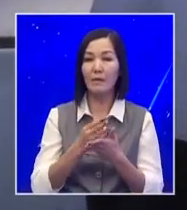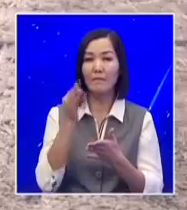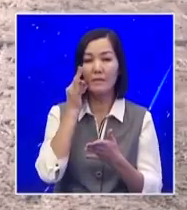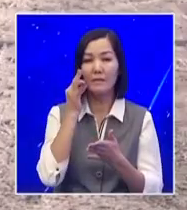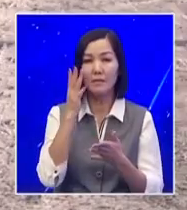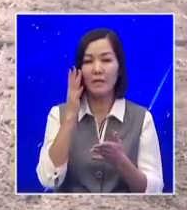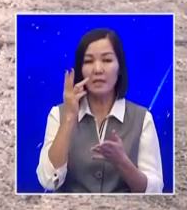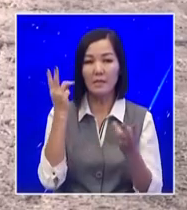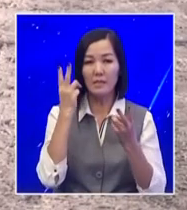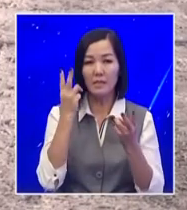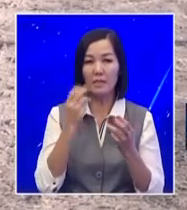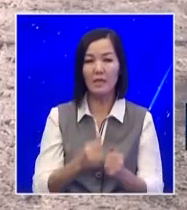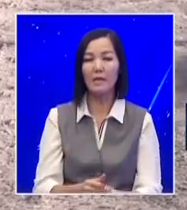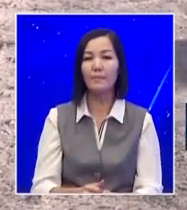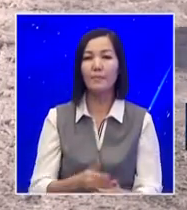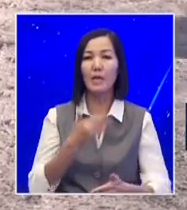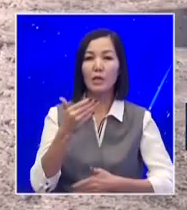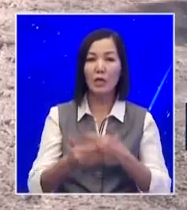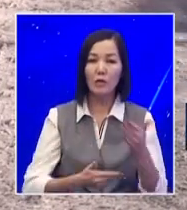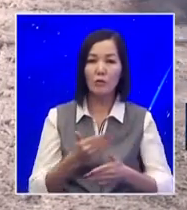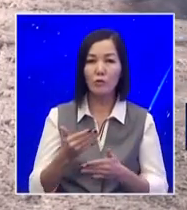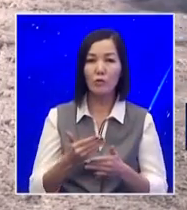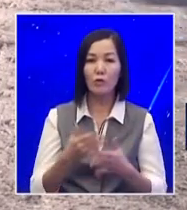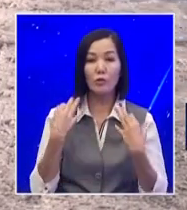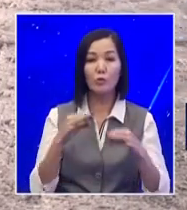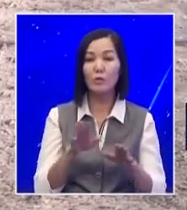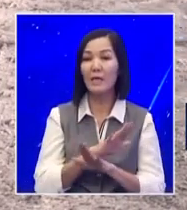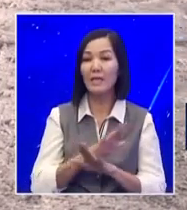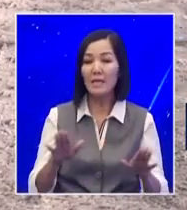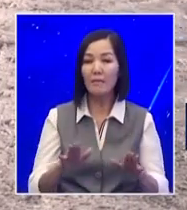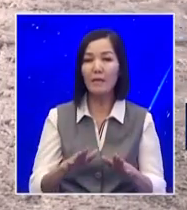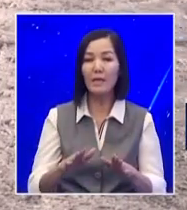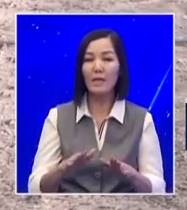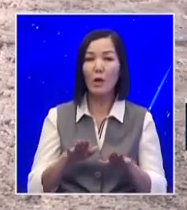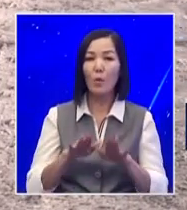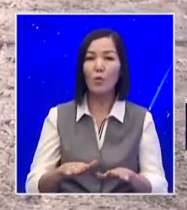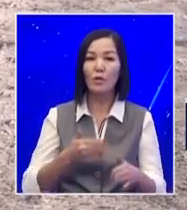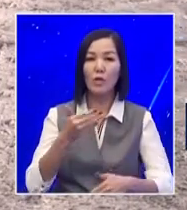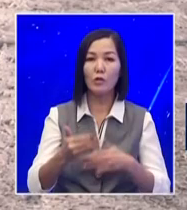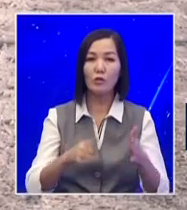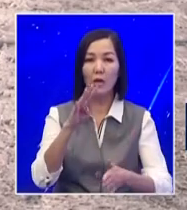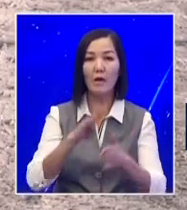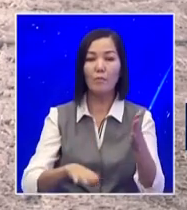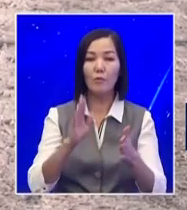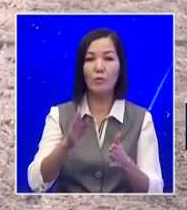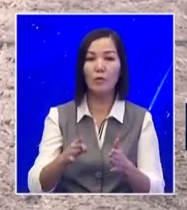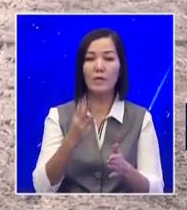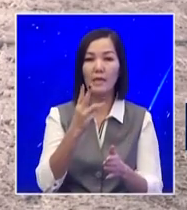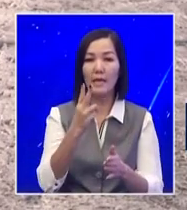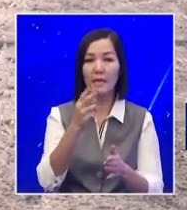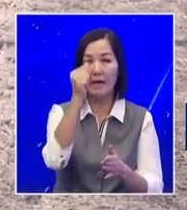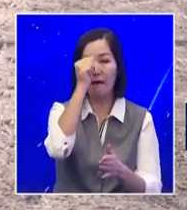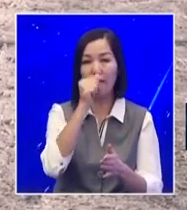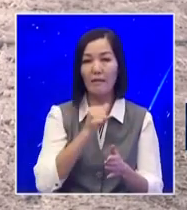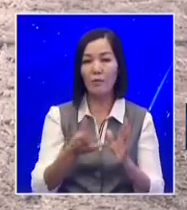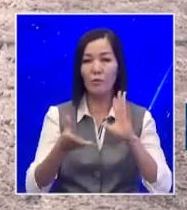жет. Тұрғындар жаяу жүргіншілер жолағынан өтпей рұқсат етілмеген аумақтан өткен жағдайда айыппұл төлейді. Құны 2 айлық есептік